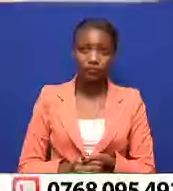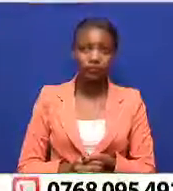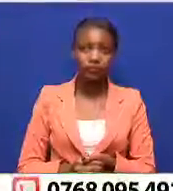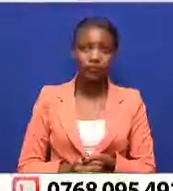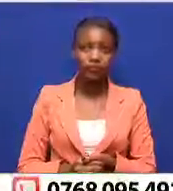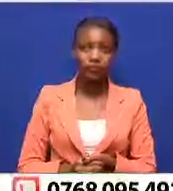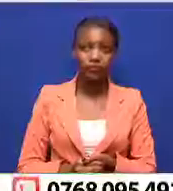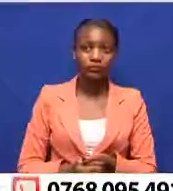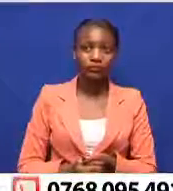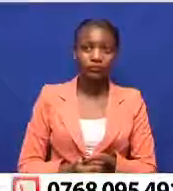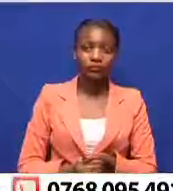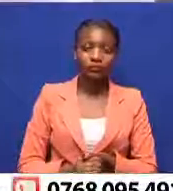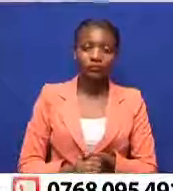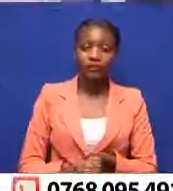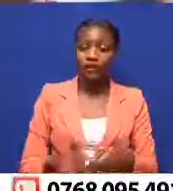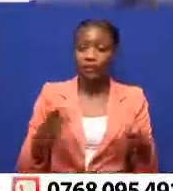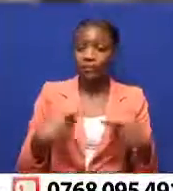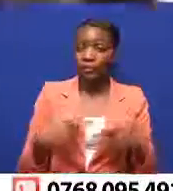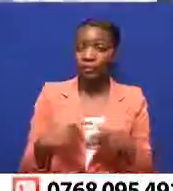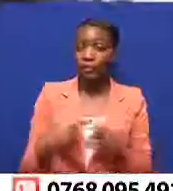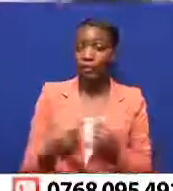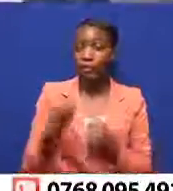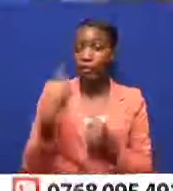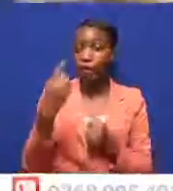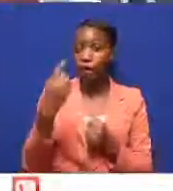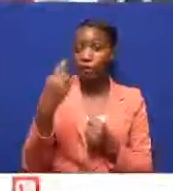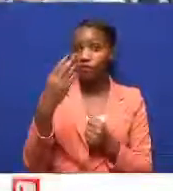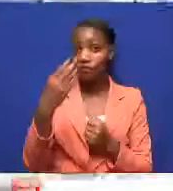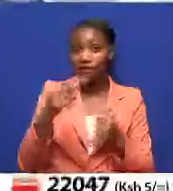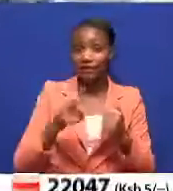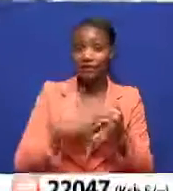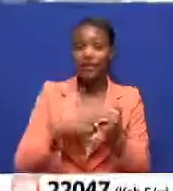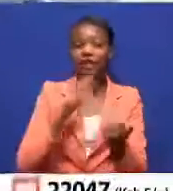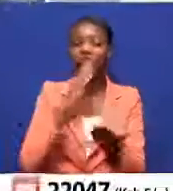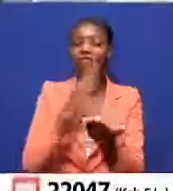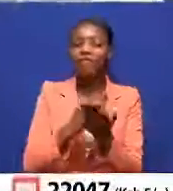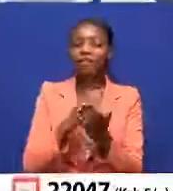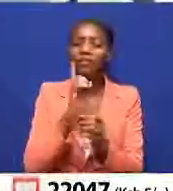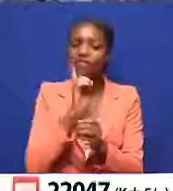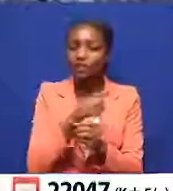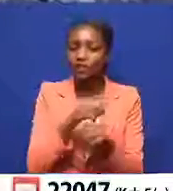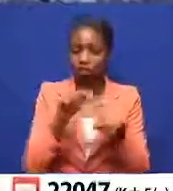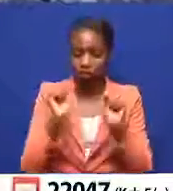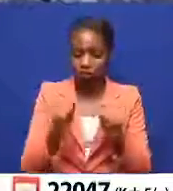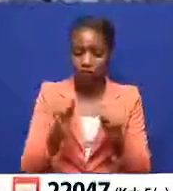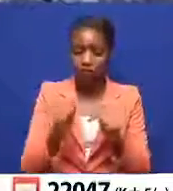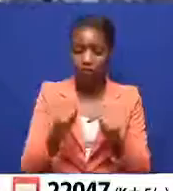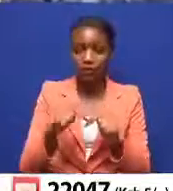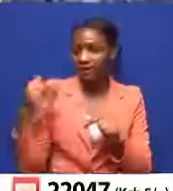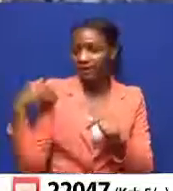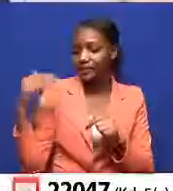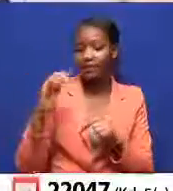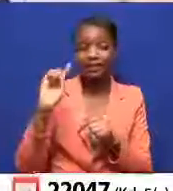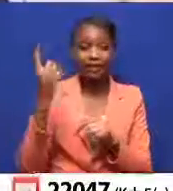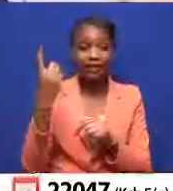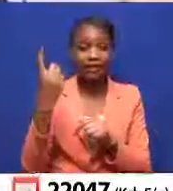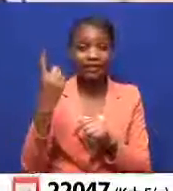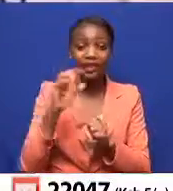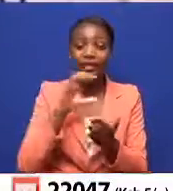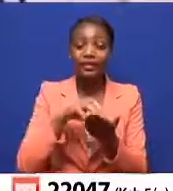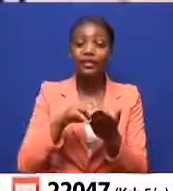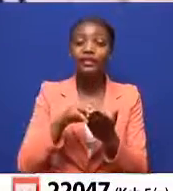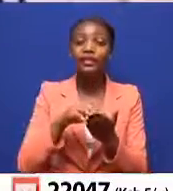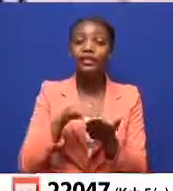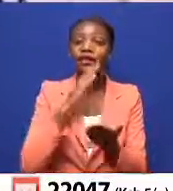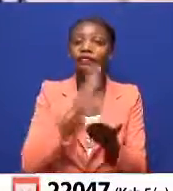Idadi ya 147 ndiyo ya juu zaidi tangu kisa cha kwanza kuripotiwa nchini tarehe 12 Machi mwaka huu. As I told you